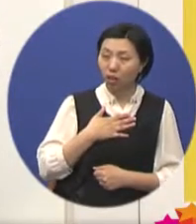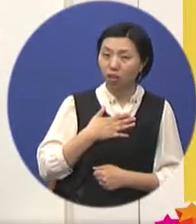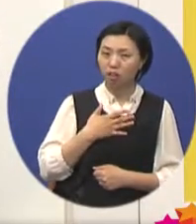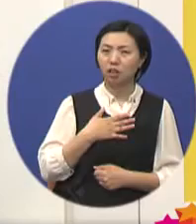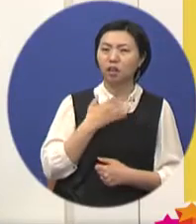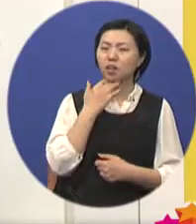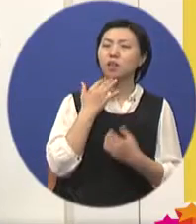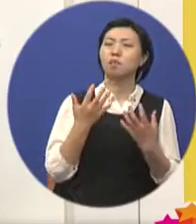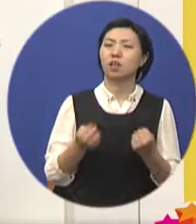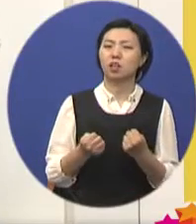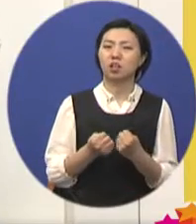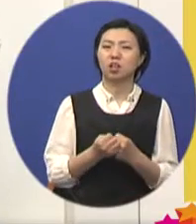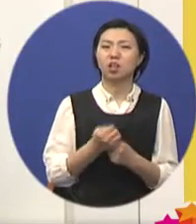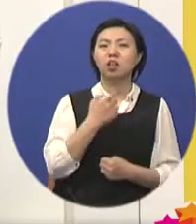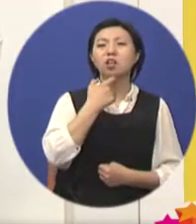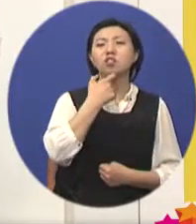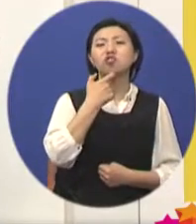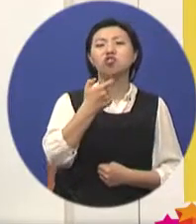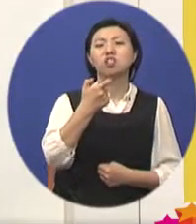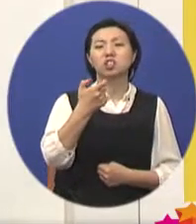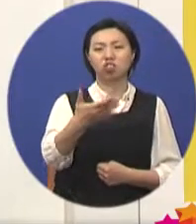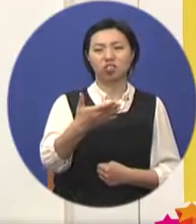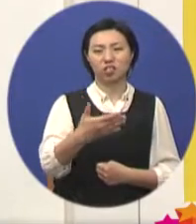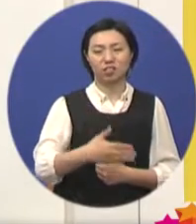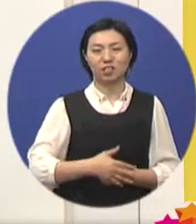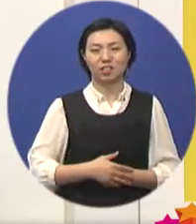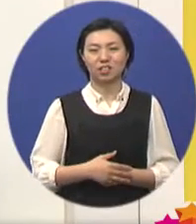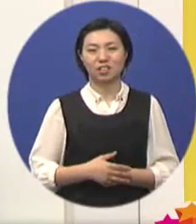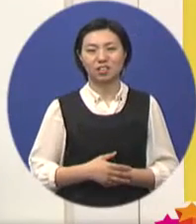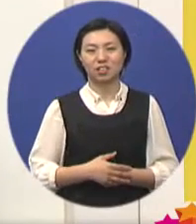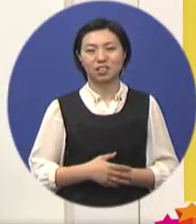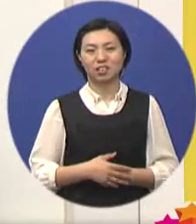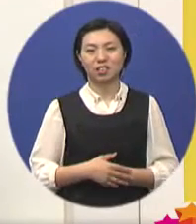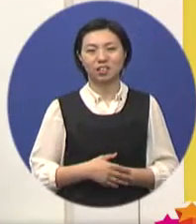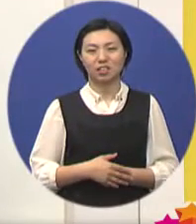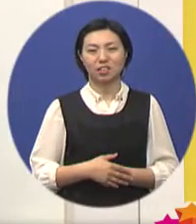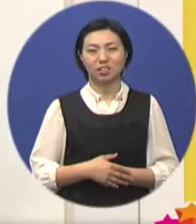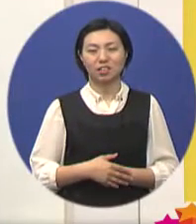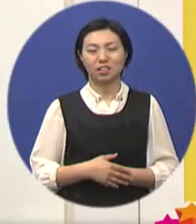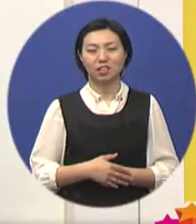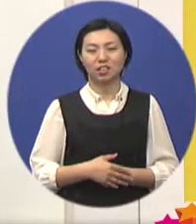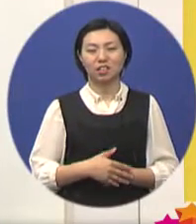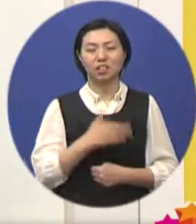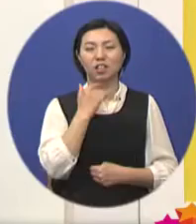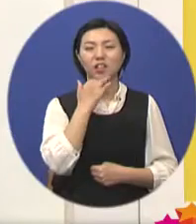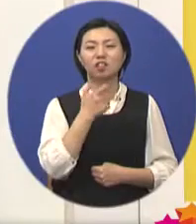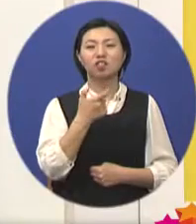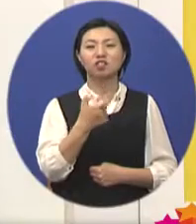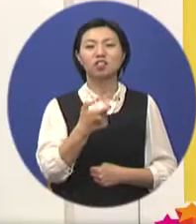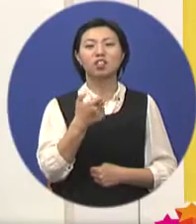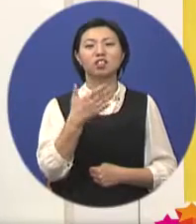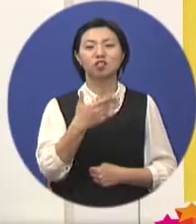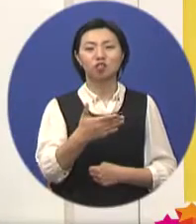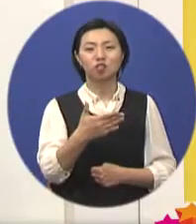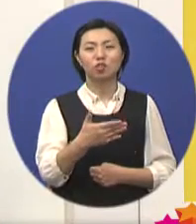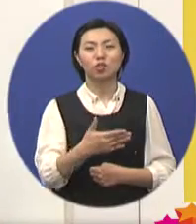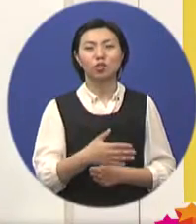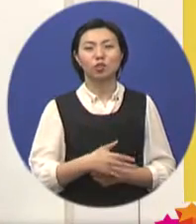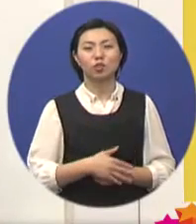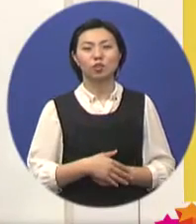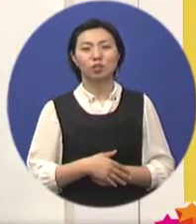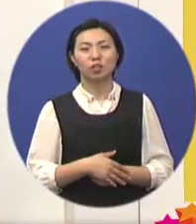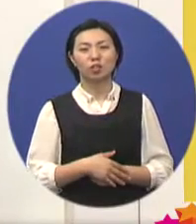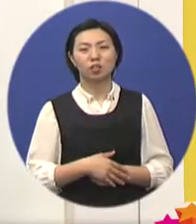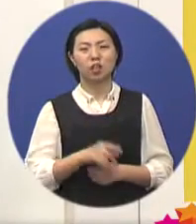나이 많아요. 6학년 9반입니다. 아이고, 참말로. 6학년 9반은 그것은요.